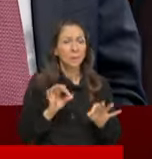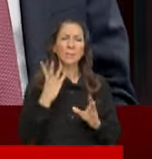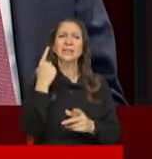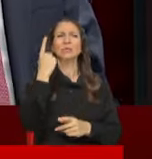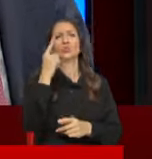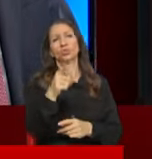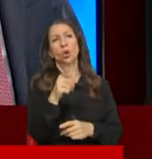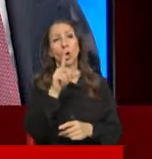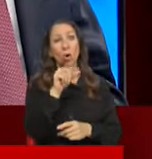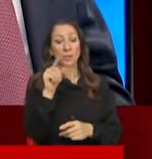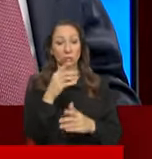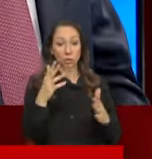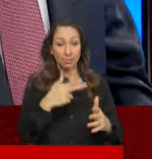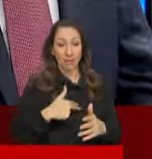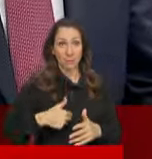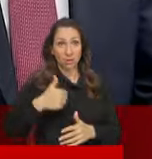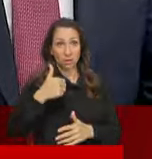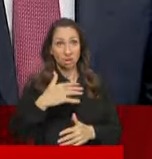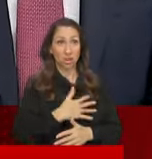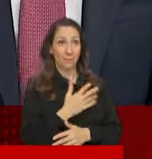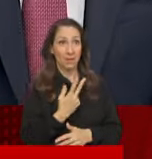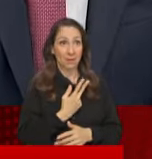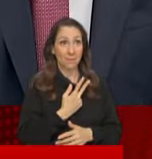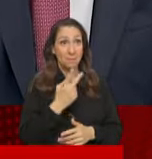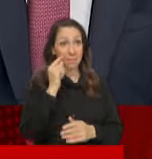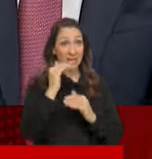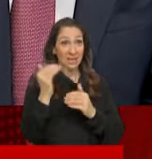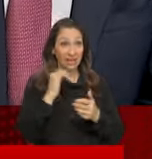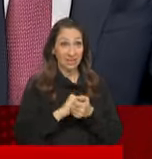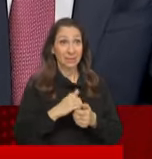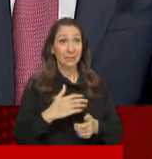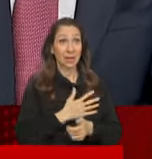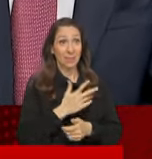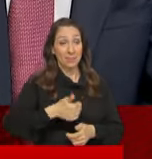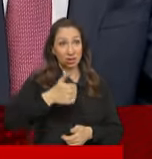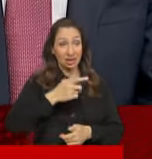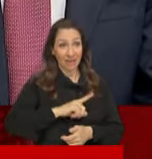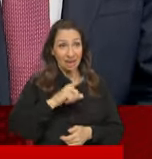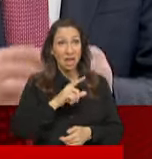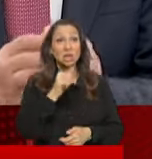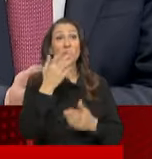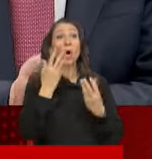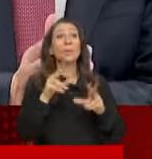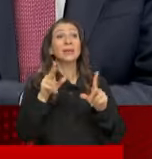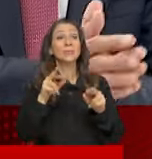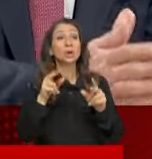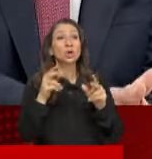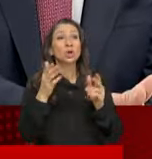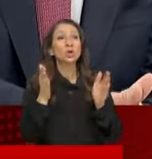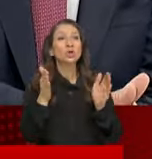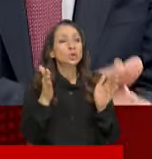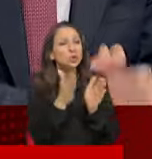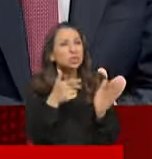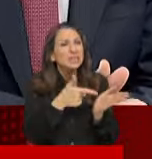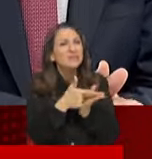düşünün 11 Büyükşehir Belediye Başkanı Cumhuriyet Halk Partisi millet ittifağı da Cumhuriyet Halk Partisi belediye başkanları hiç olmadığı kadar küçük çiftçiye yardım